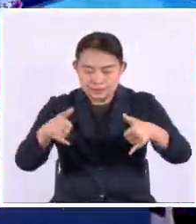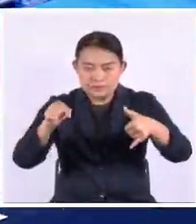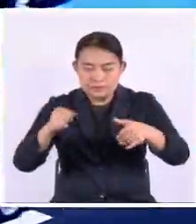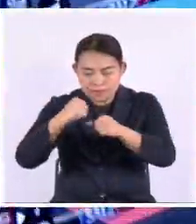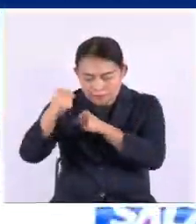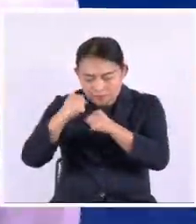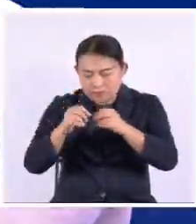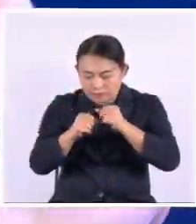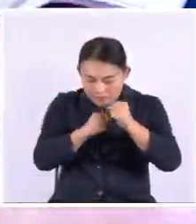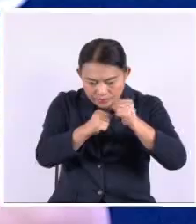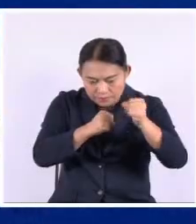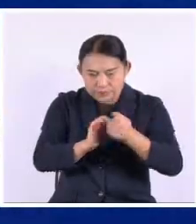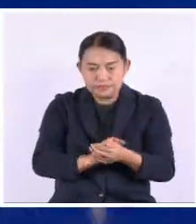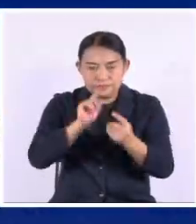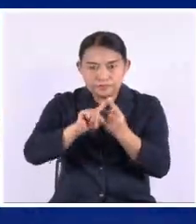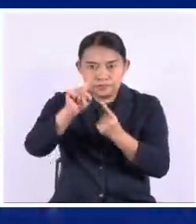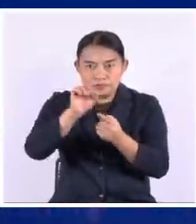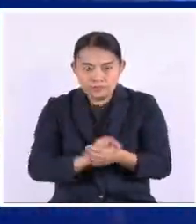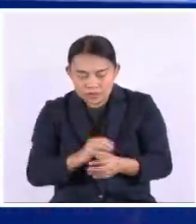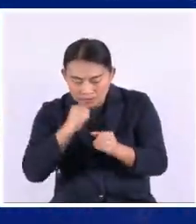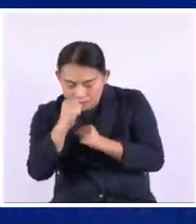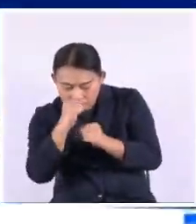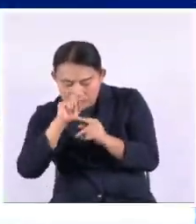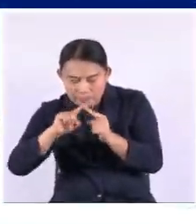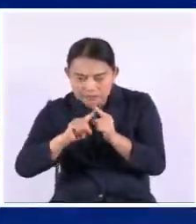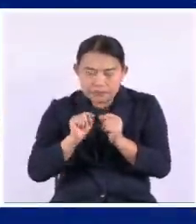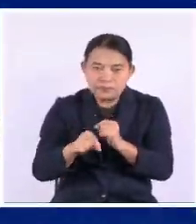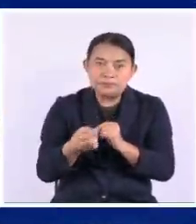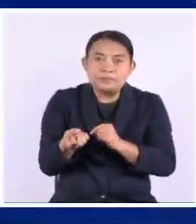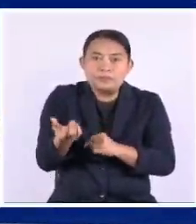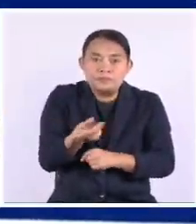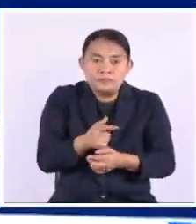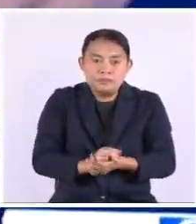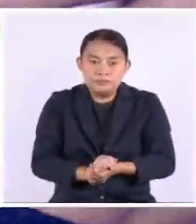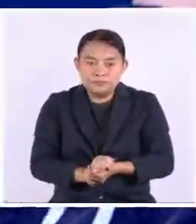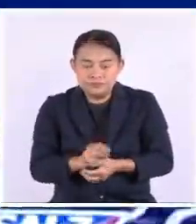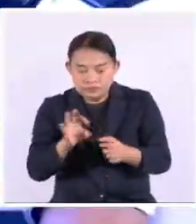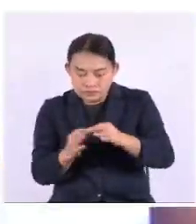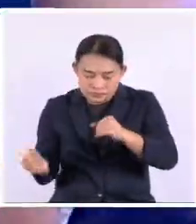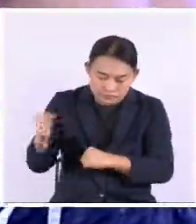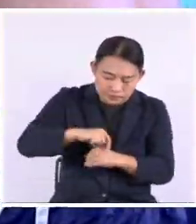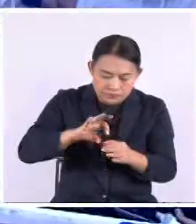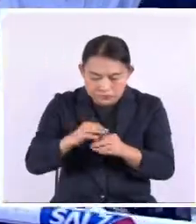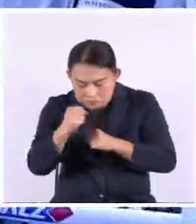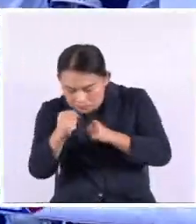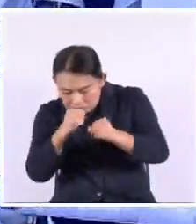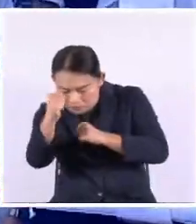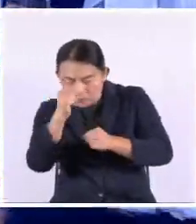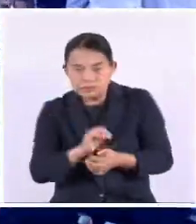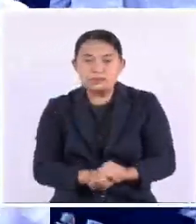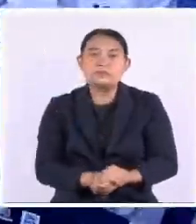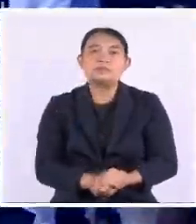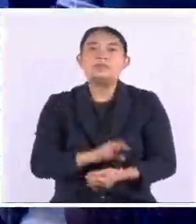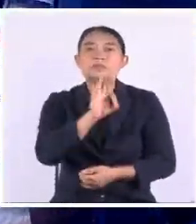คู่เริ่มมายกที่ 1ครับ Victorดูดีกว่าตามที่เกจิคาดการณ์นะครับออกมาจะแจ้งเข้าผู้ต่อสู้หลายหมัดครีม